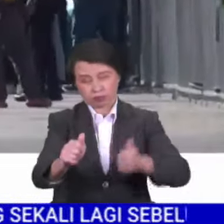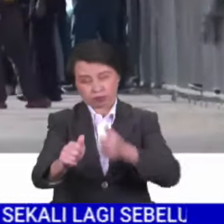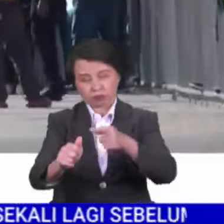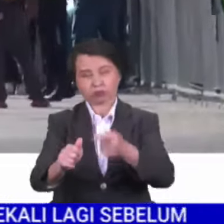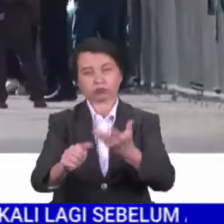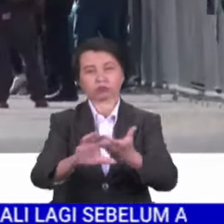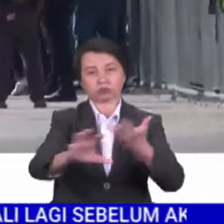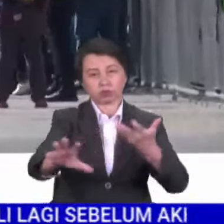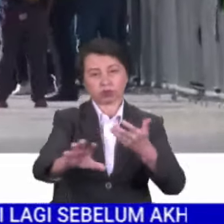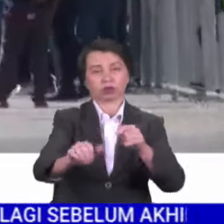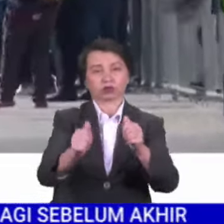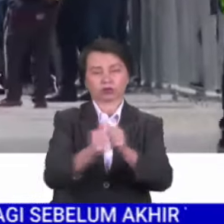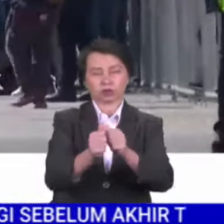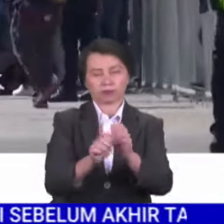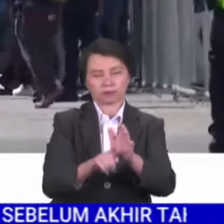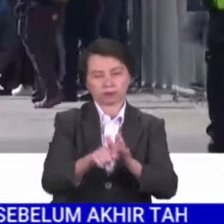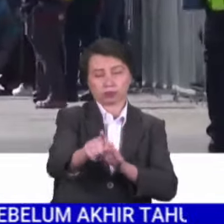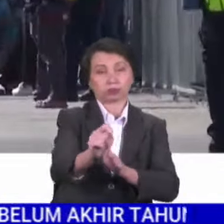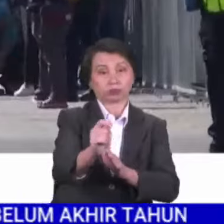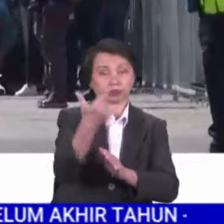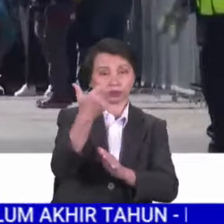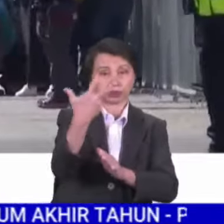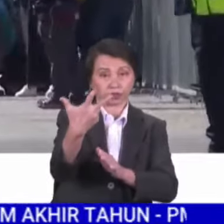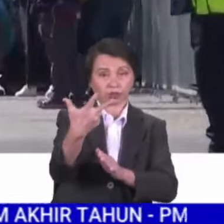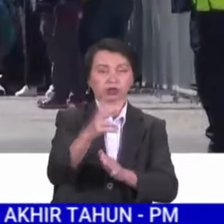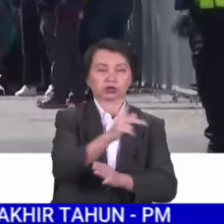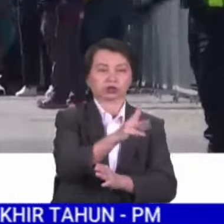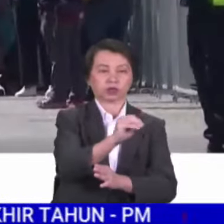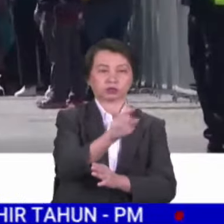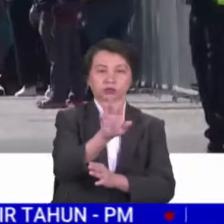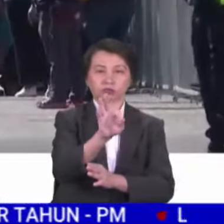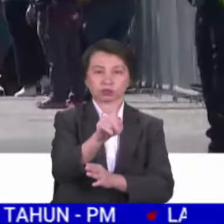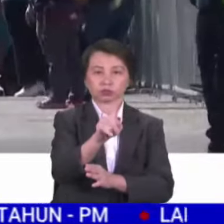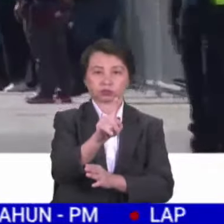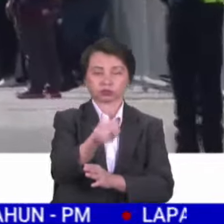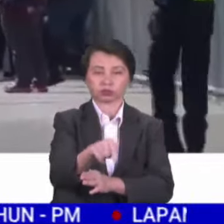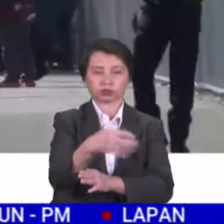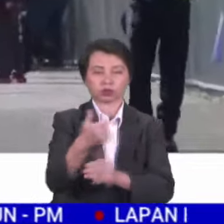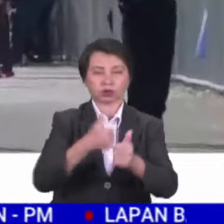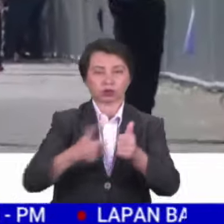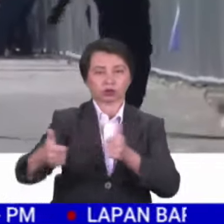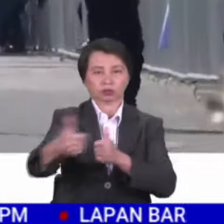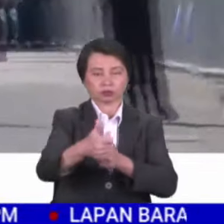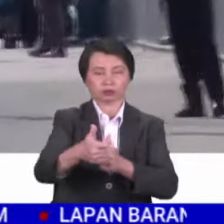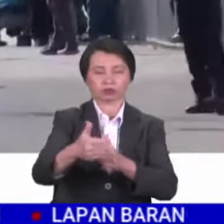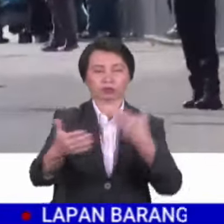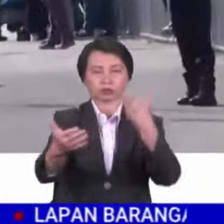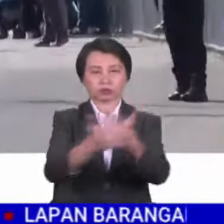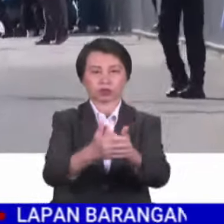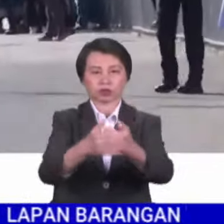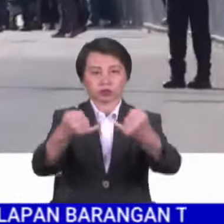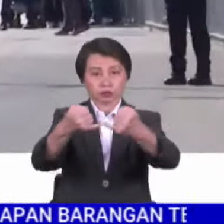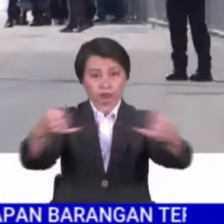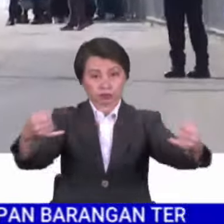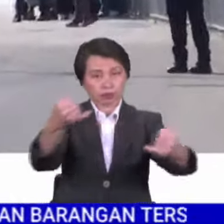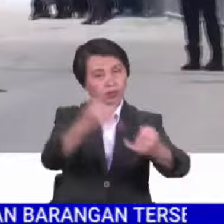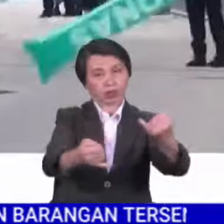breakaway selepas zon pecutan ketiga iaitu di kilometer 91 dan terus mendahului perlumbaan sehingga ke garisan